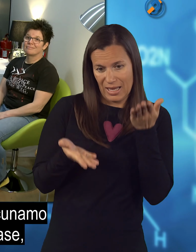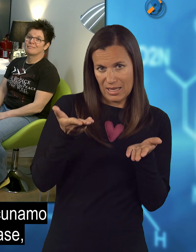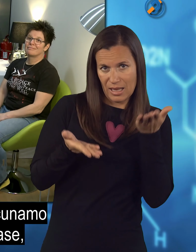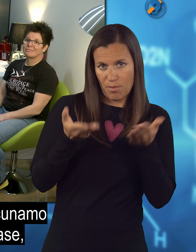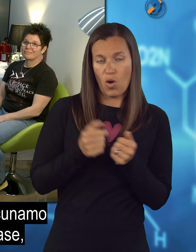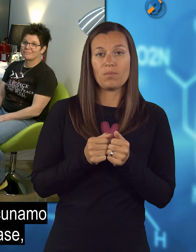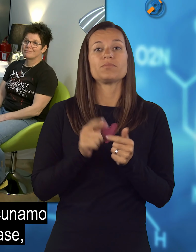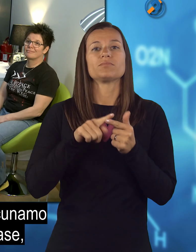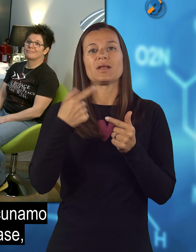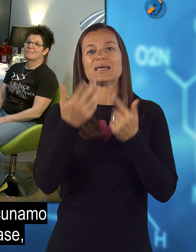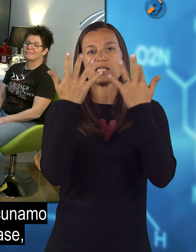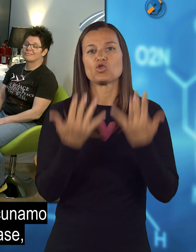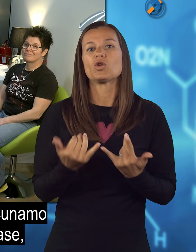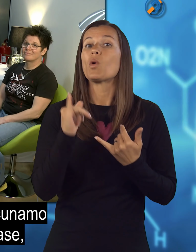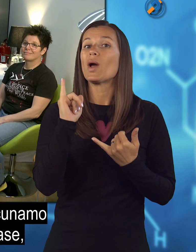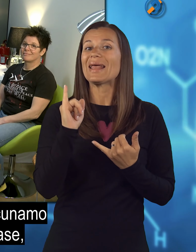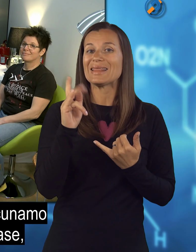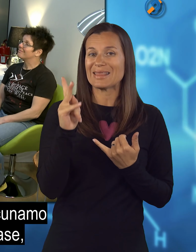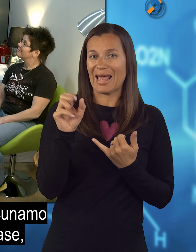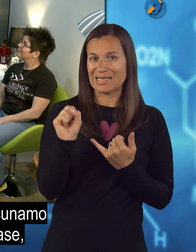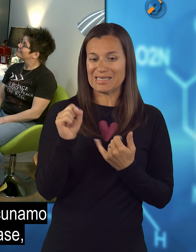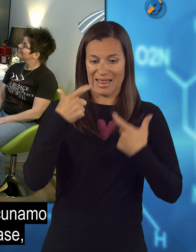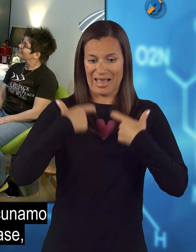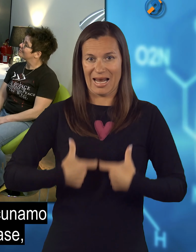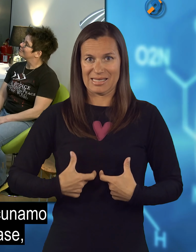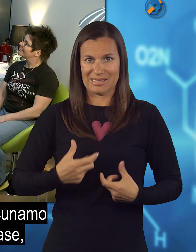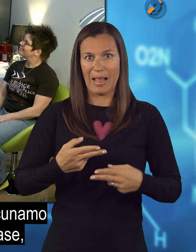Stehtamo, izračunamo indeks telesne mase.